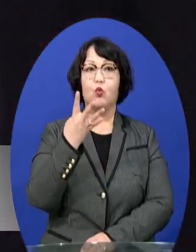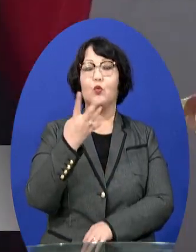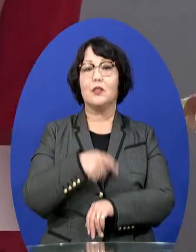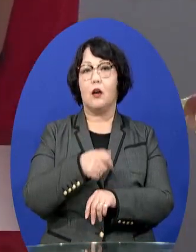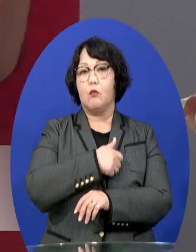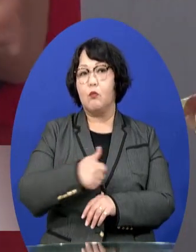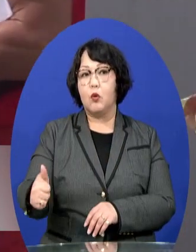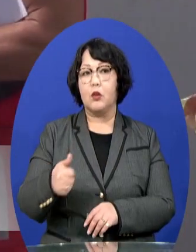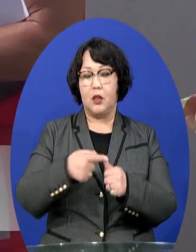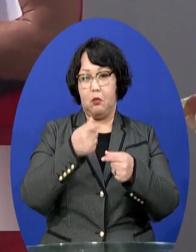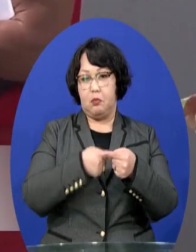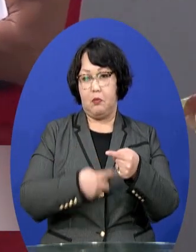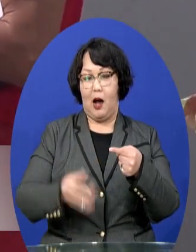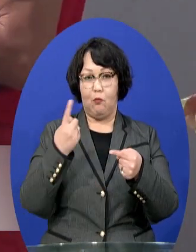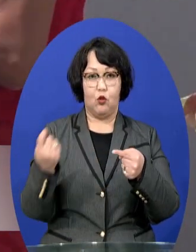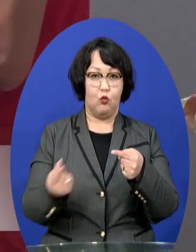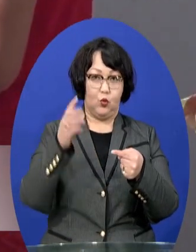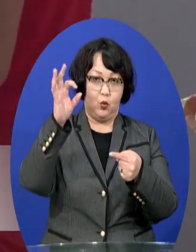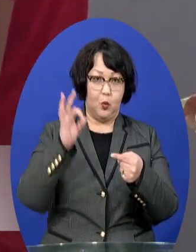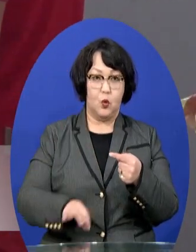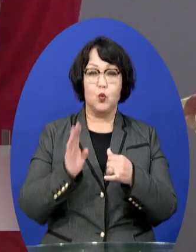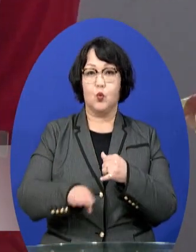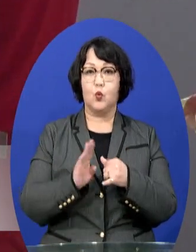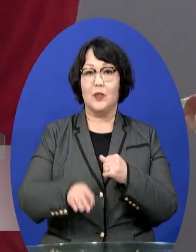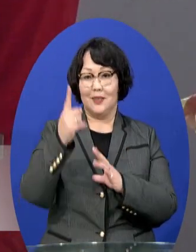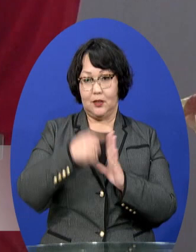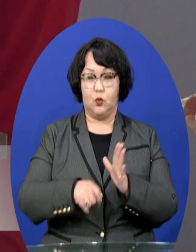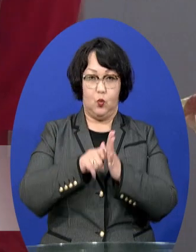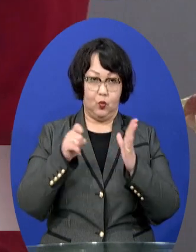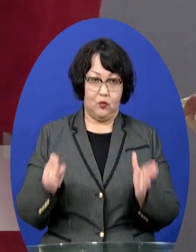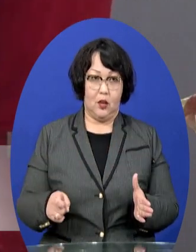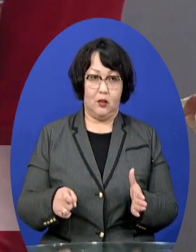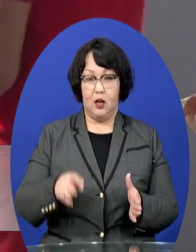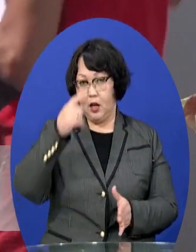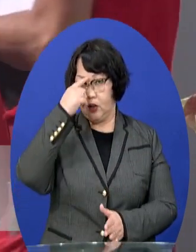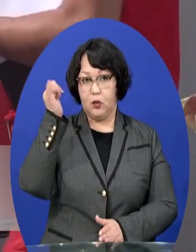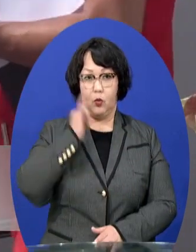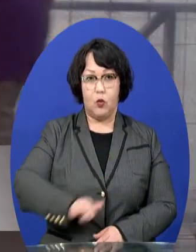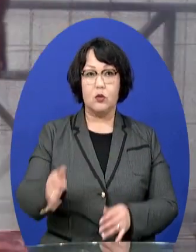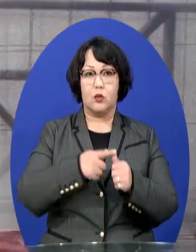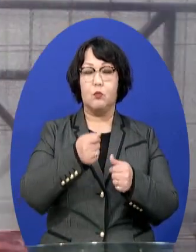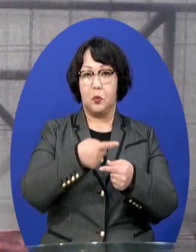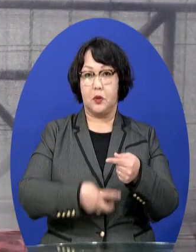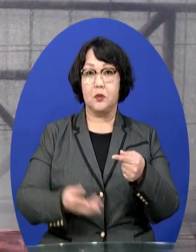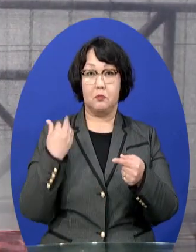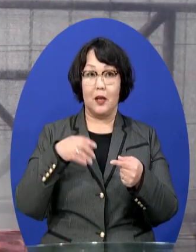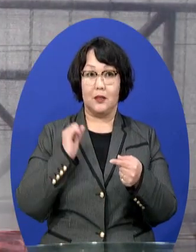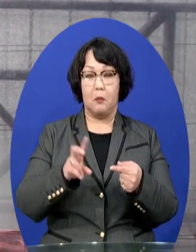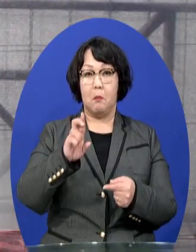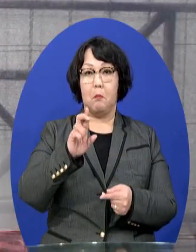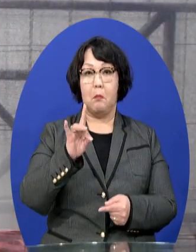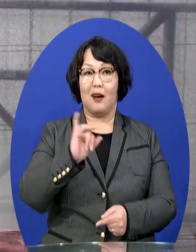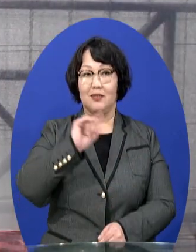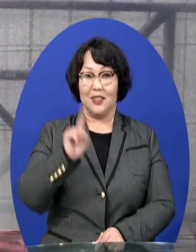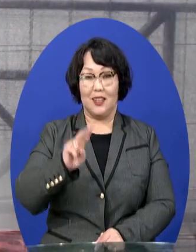тутамд бүртгэгдсэн хамгийн өндөр тохиолдол сүүлийн сар гарын хугацаанд Энэтхэг улсад бүртгэгдэж байсан бол Бразил улс